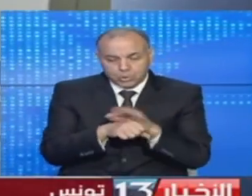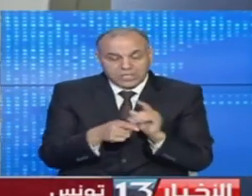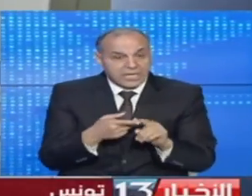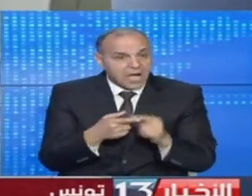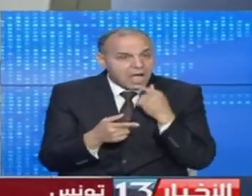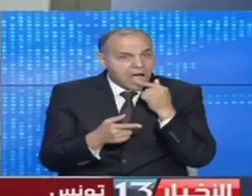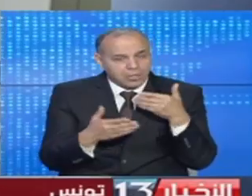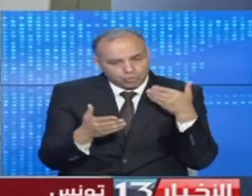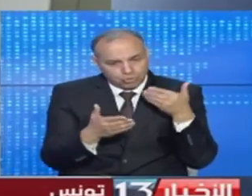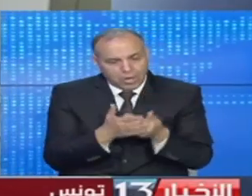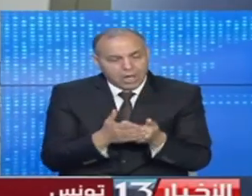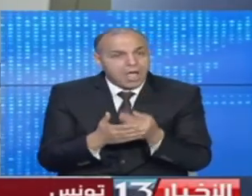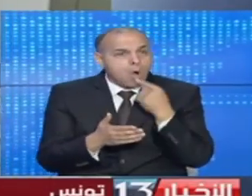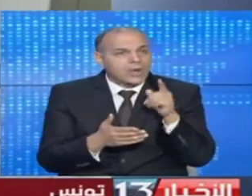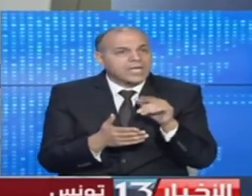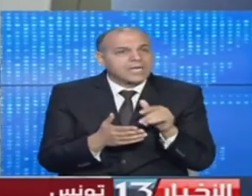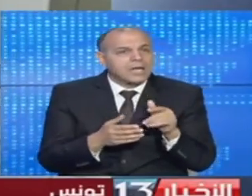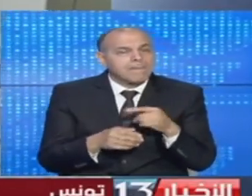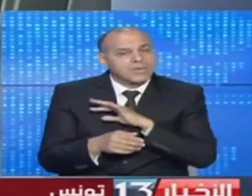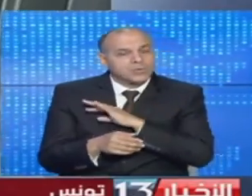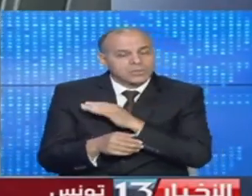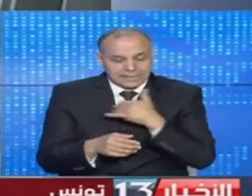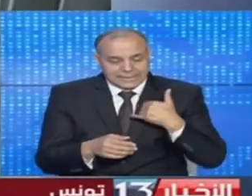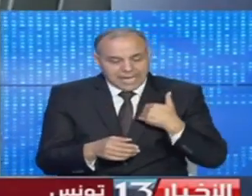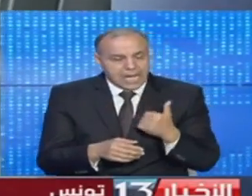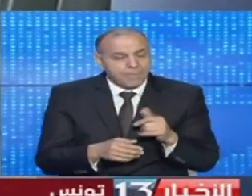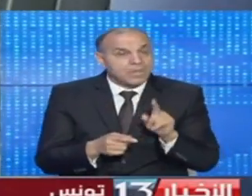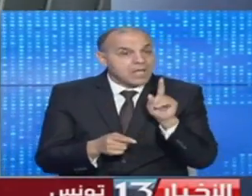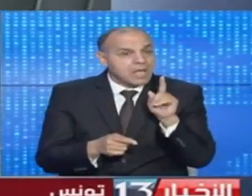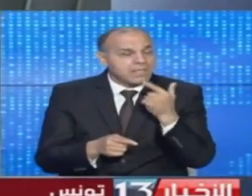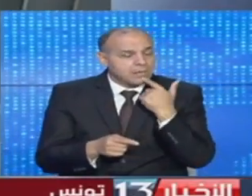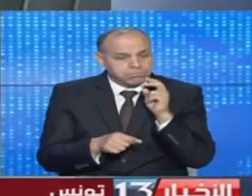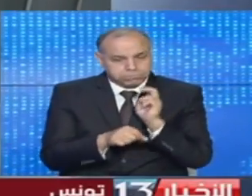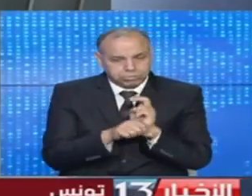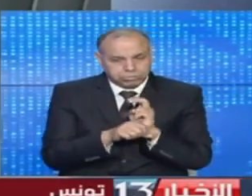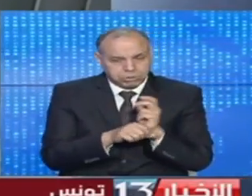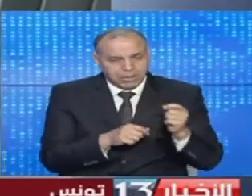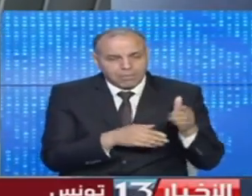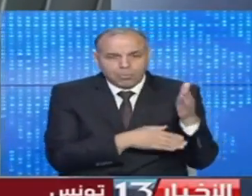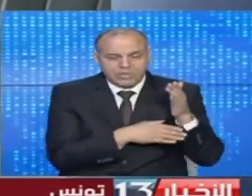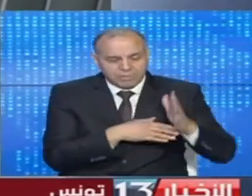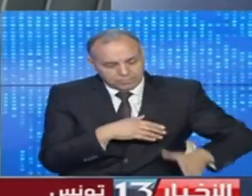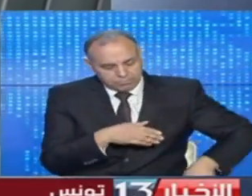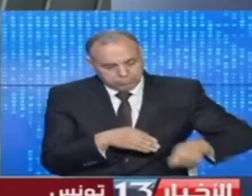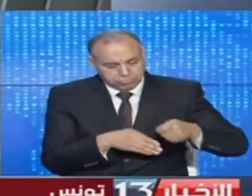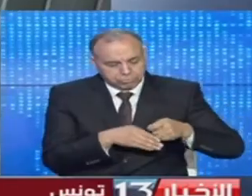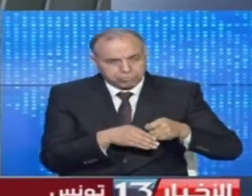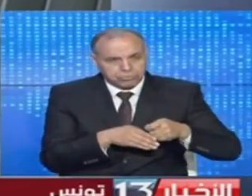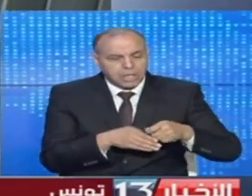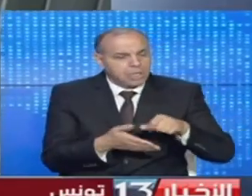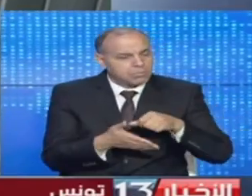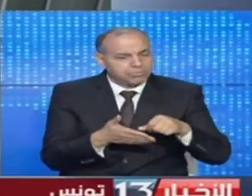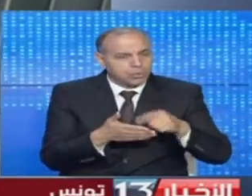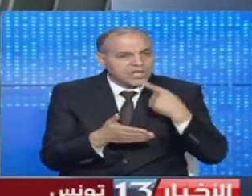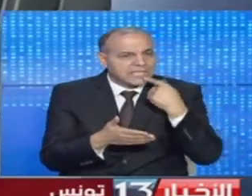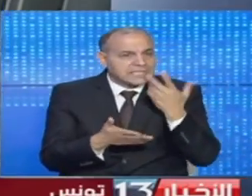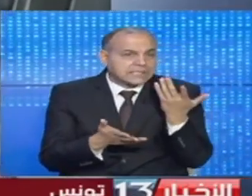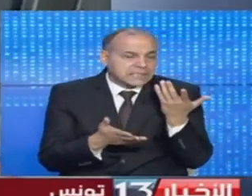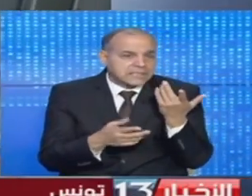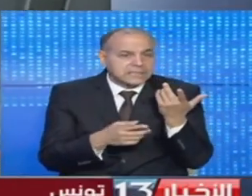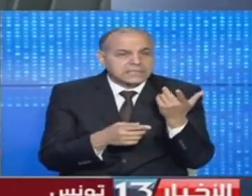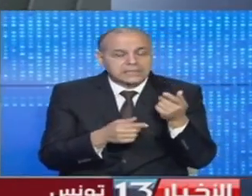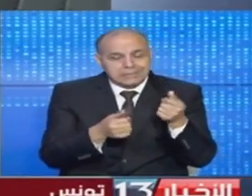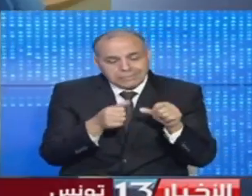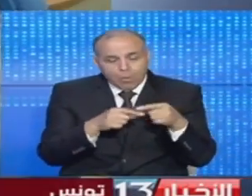عشره عند الوصول من قبل المصالح الجهويه للصحه ويكون على نفقه المسافر ايضا على المواصله في حال كانت نتيجه